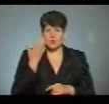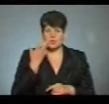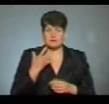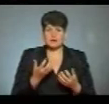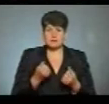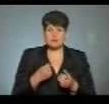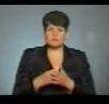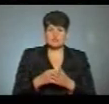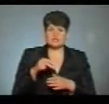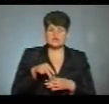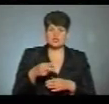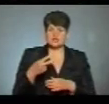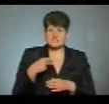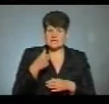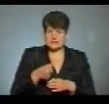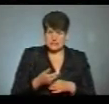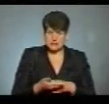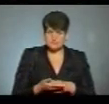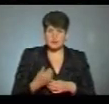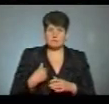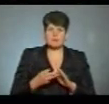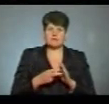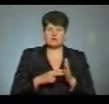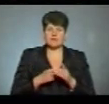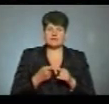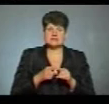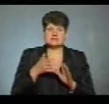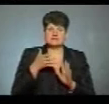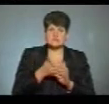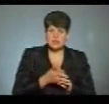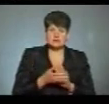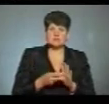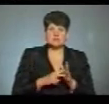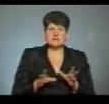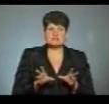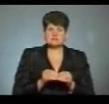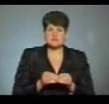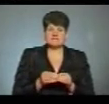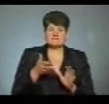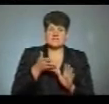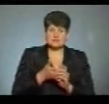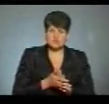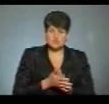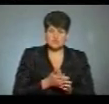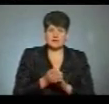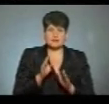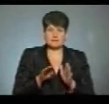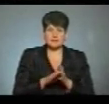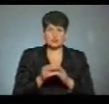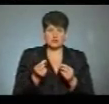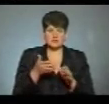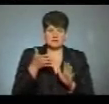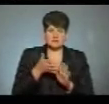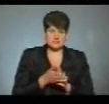бюджет на 2020 рік, ми планували ці видатки, ми планували співфінансування під певні кошти, виділені